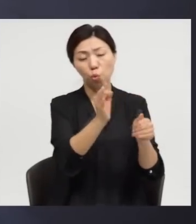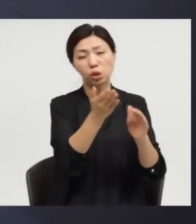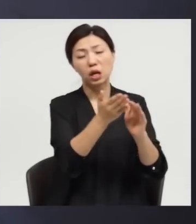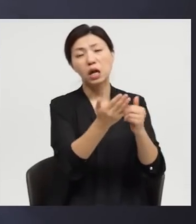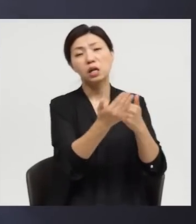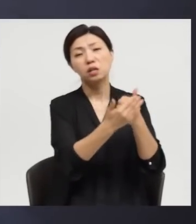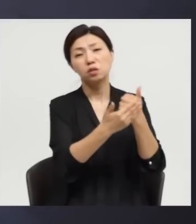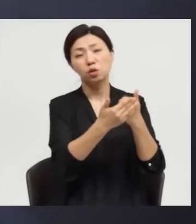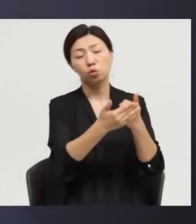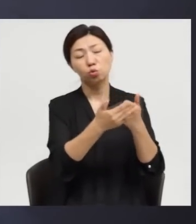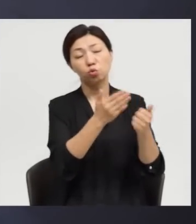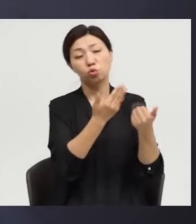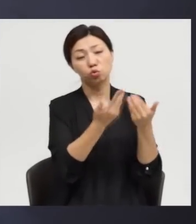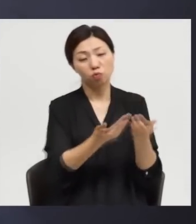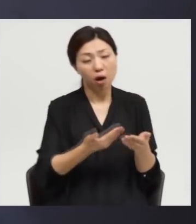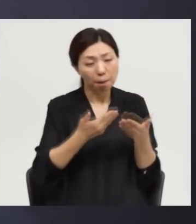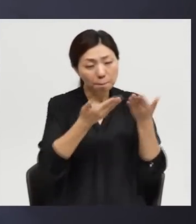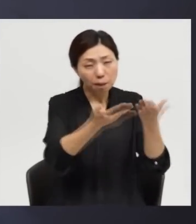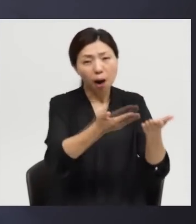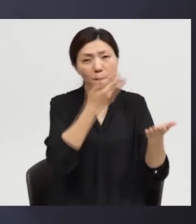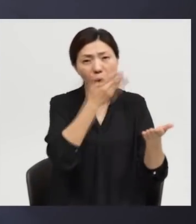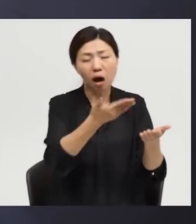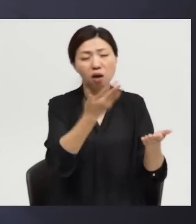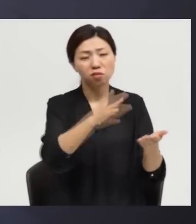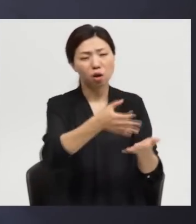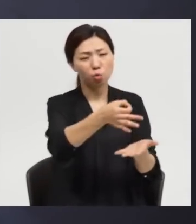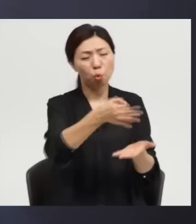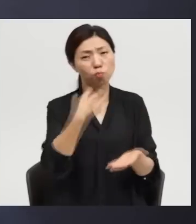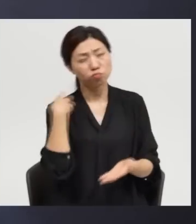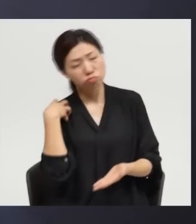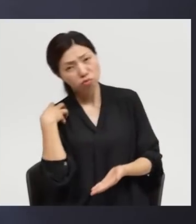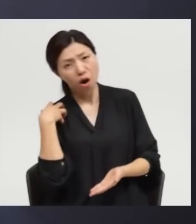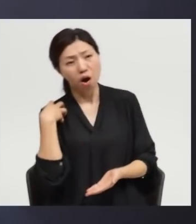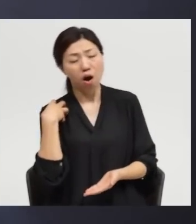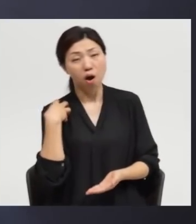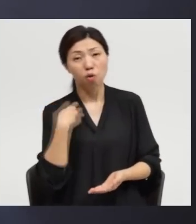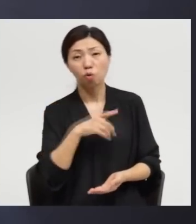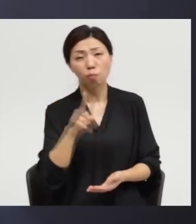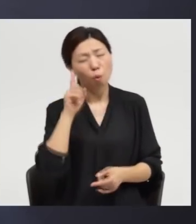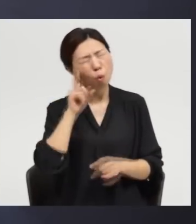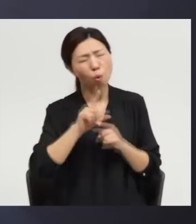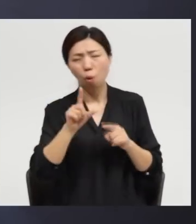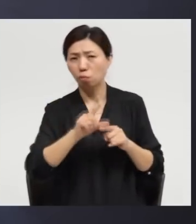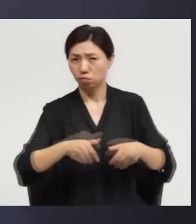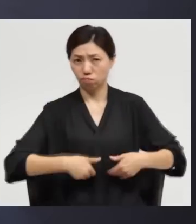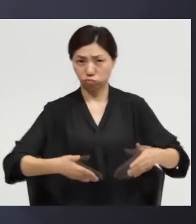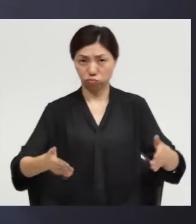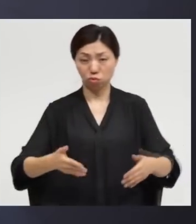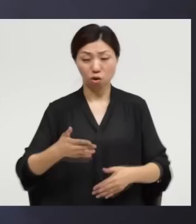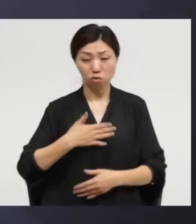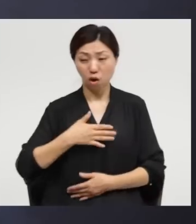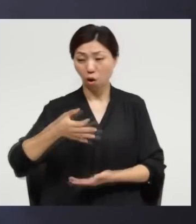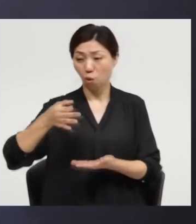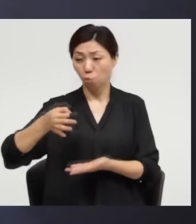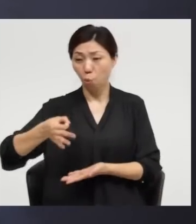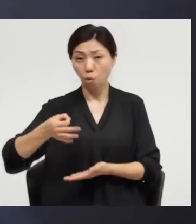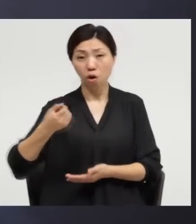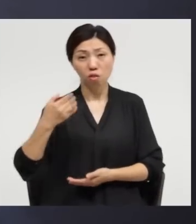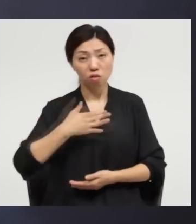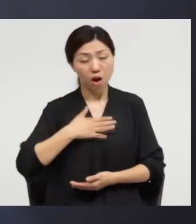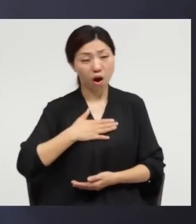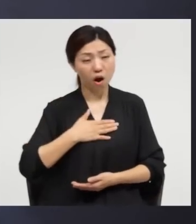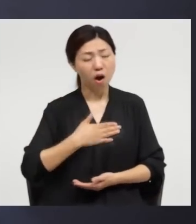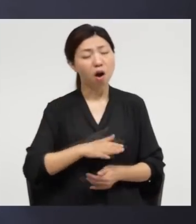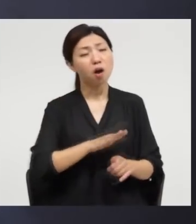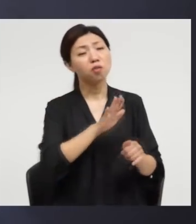근데 그게 양이 조금 많다, 내한테 부담이 된다 그러면 그걸 왜 고민합니까? 내 돈 내가 내는데,